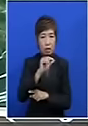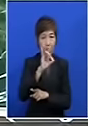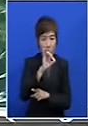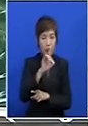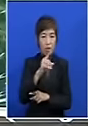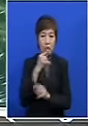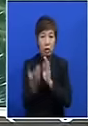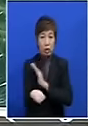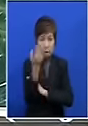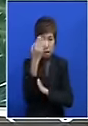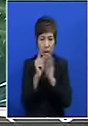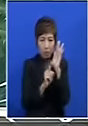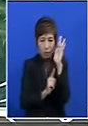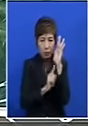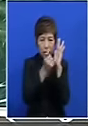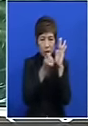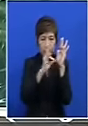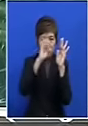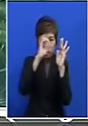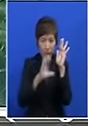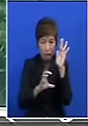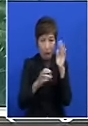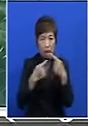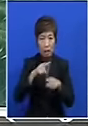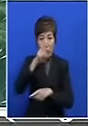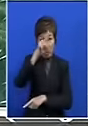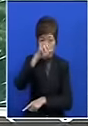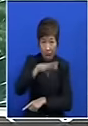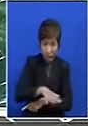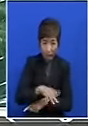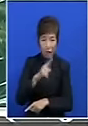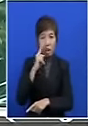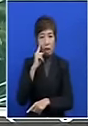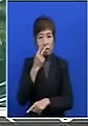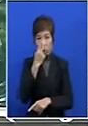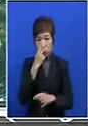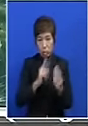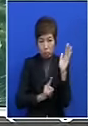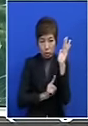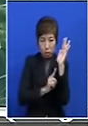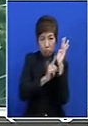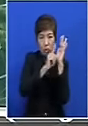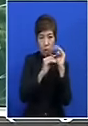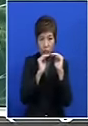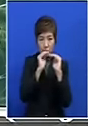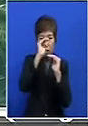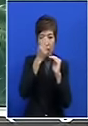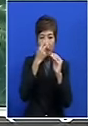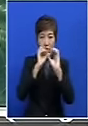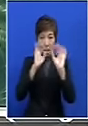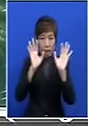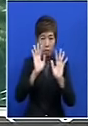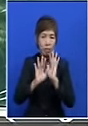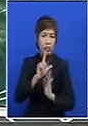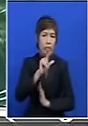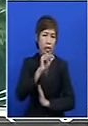ะครับอุณหภูมิในช่วงเช้าจะอยู่ที่17องศาเซลเซียสแต่หลังจากช่วงบ่ายขึ้นไปครับจะเห็นได้ว่าอุณหภูมินั้นขยับขึ้นไปอย่างชัดเจนครับจะ